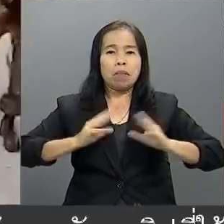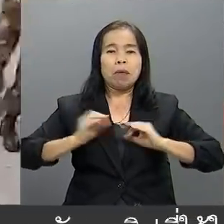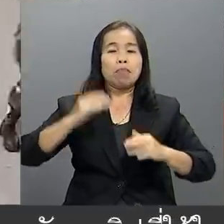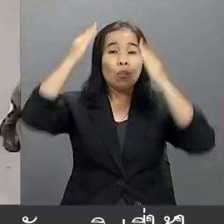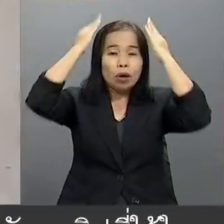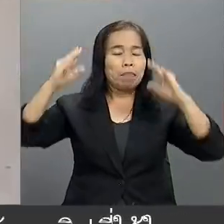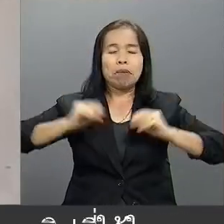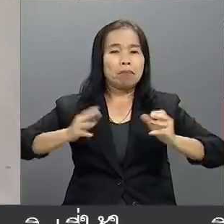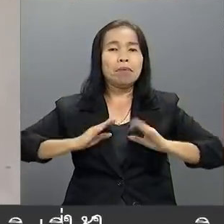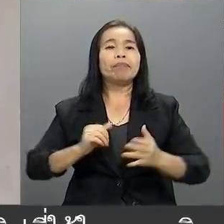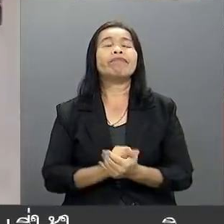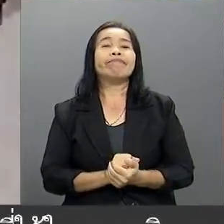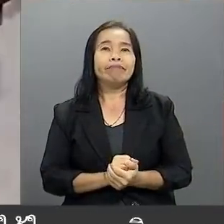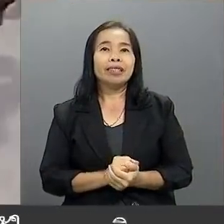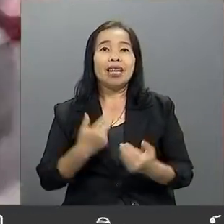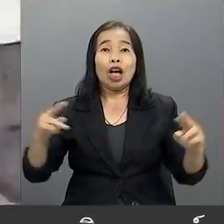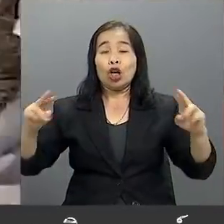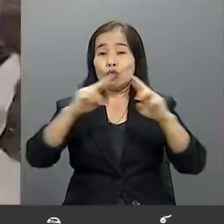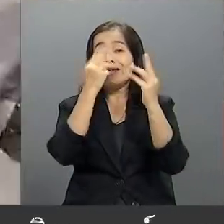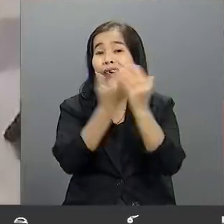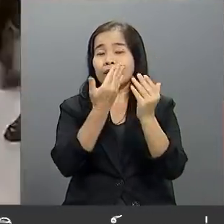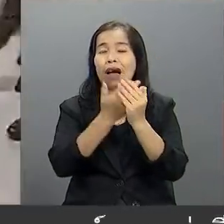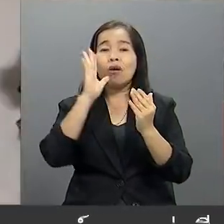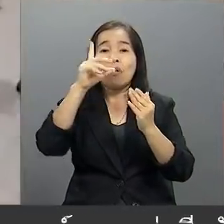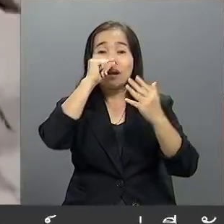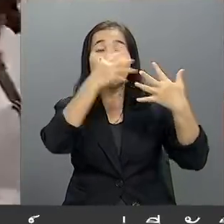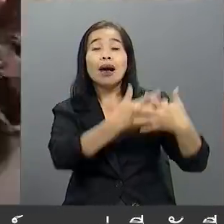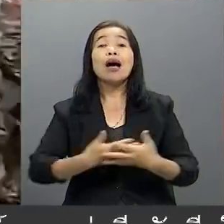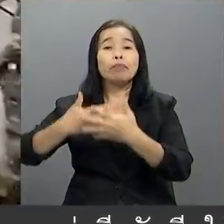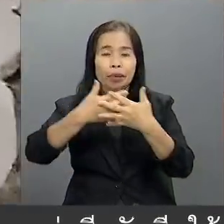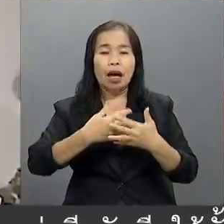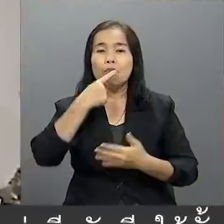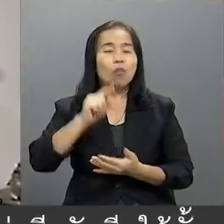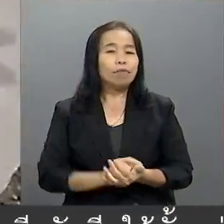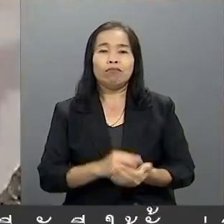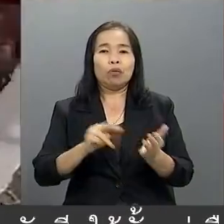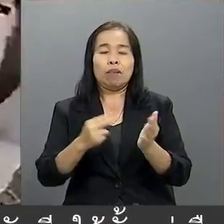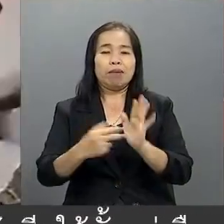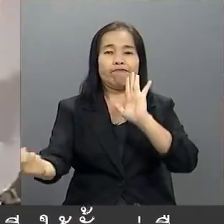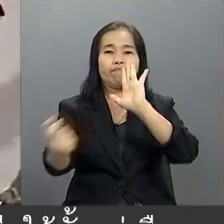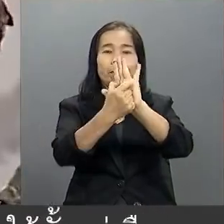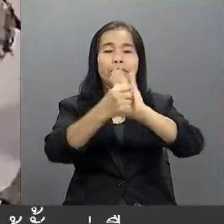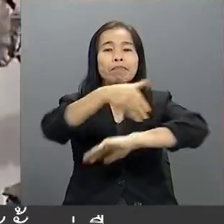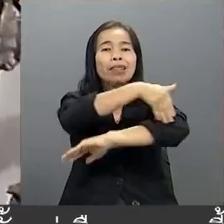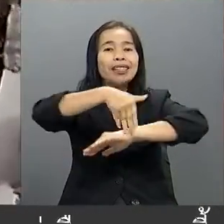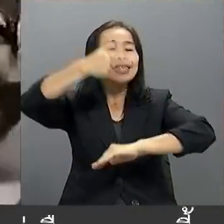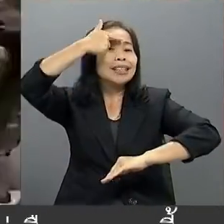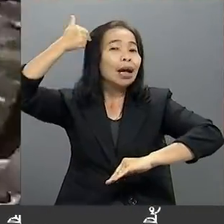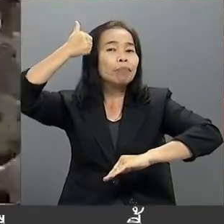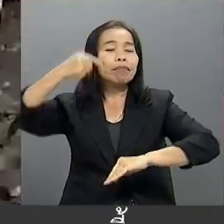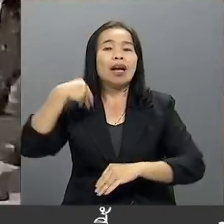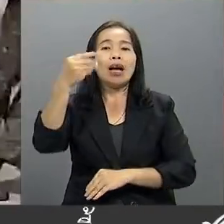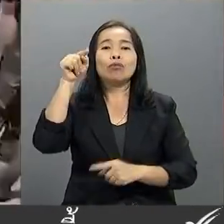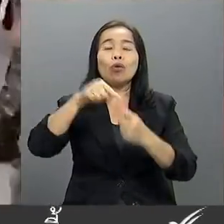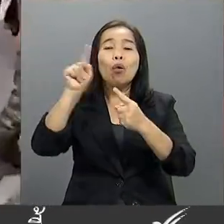ด้านของกระทรวงการคลังตั้งนาฬิกาประกาศขึ้นบัญชีดำทองเปลี่ยนโซนและคีรีเท็จ